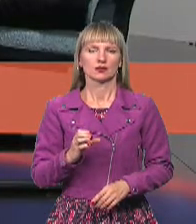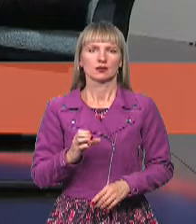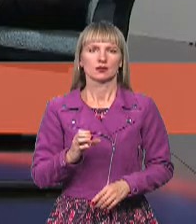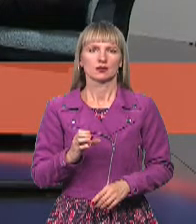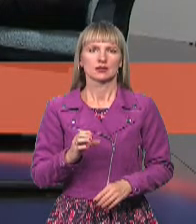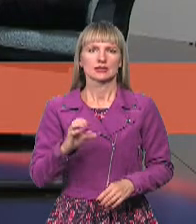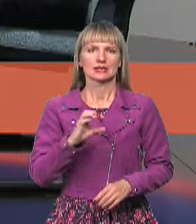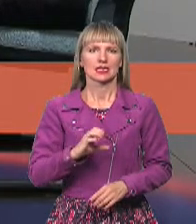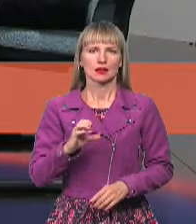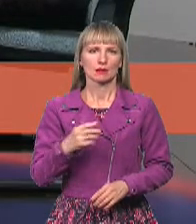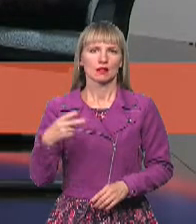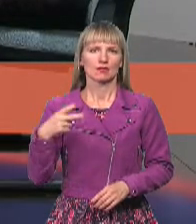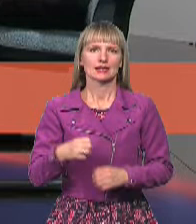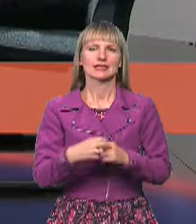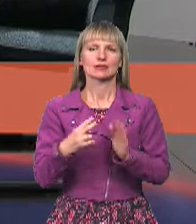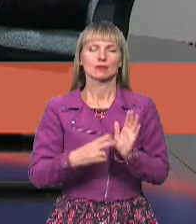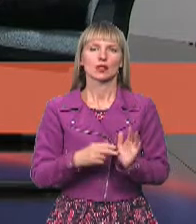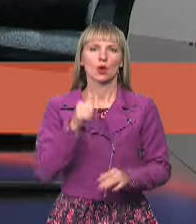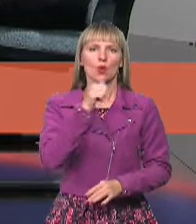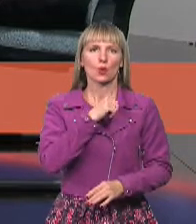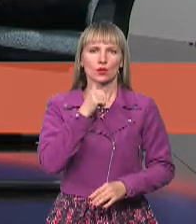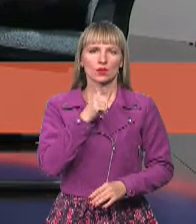С сентября 2017 года